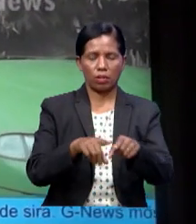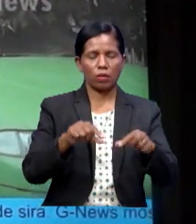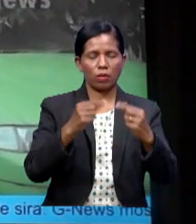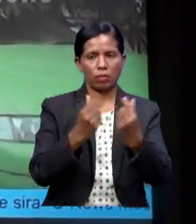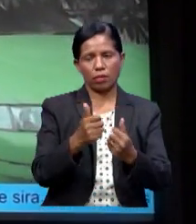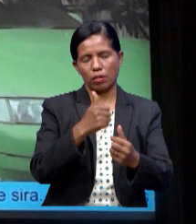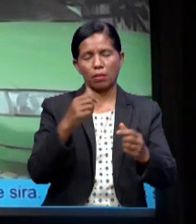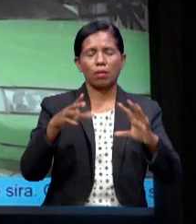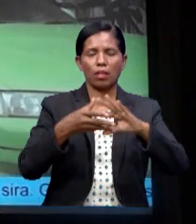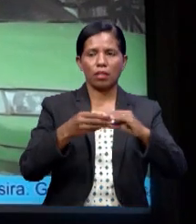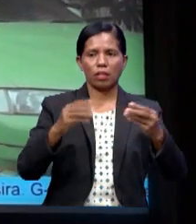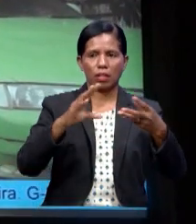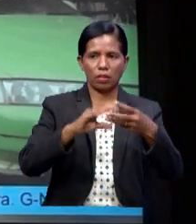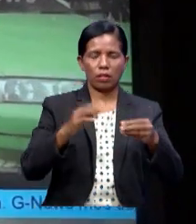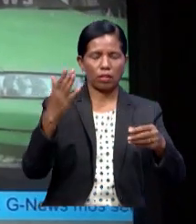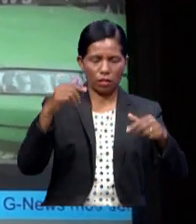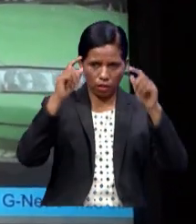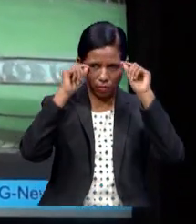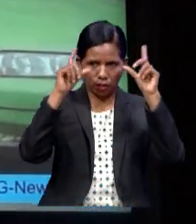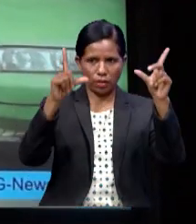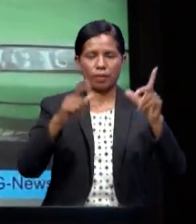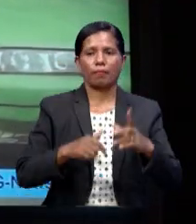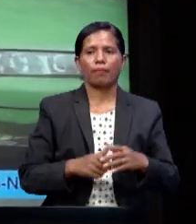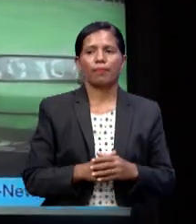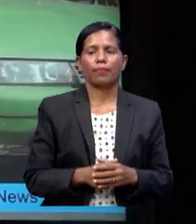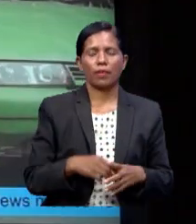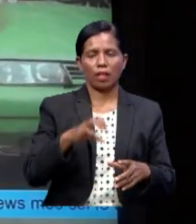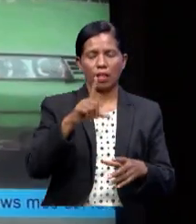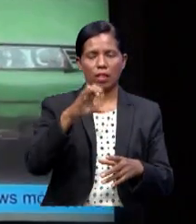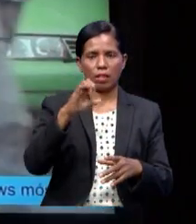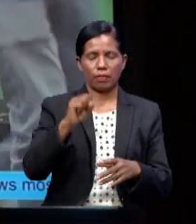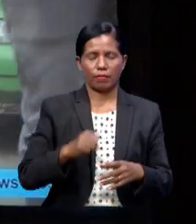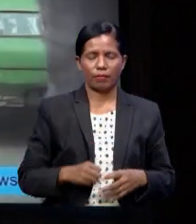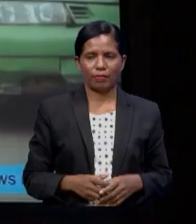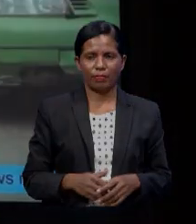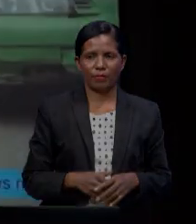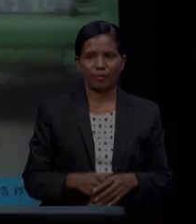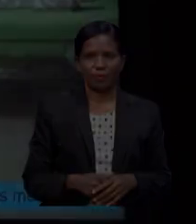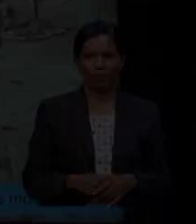con ba historia resistencia Timor-Leste. Elias Dotel, Yemen.